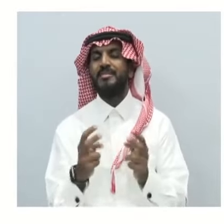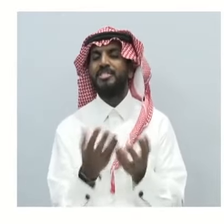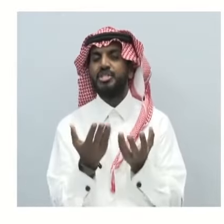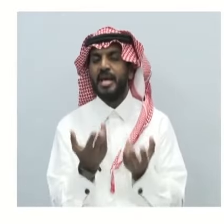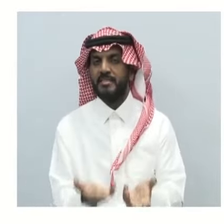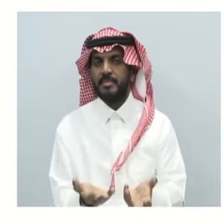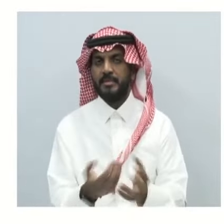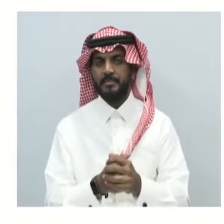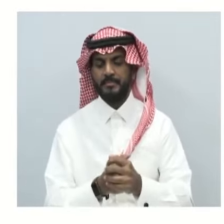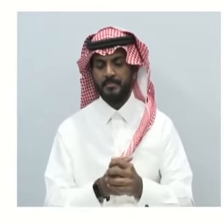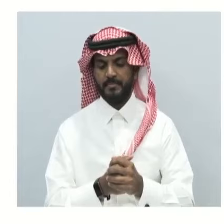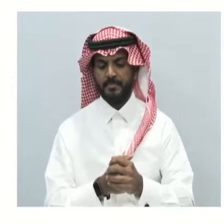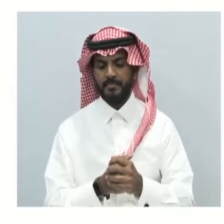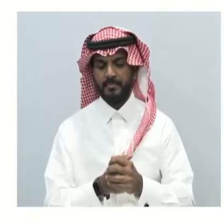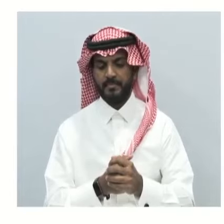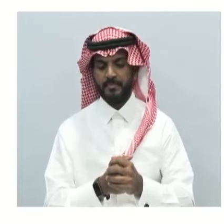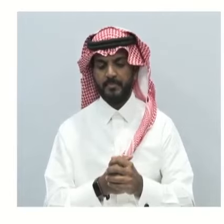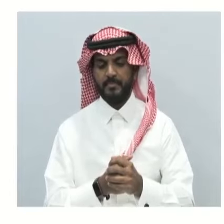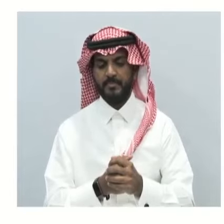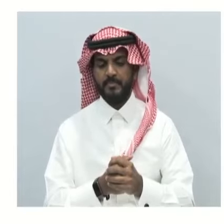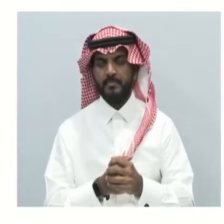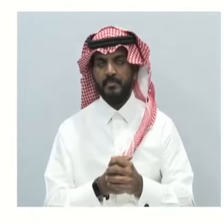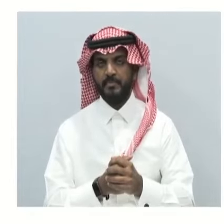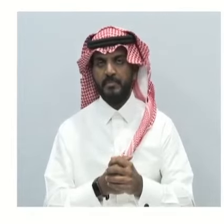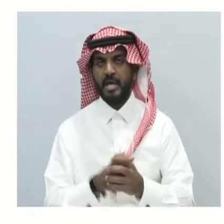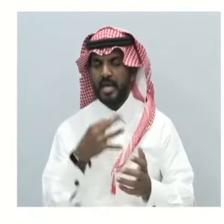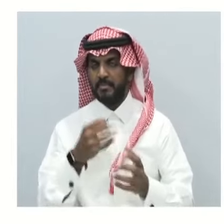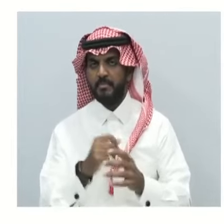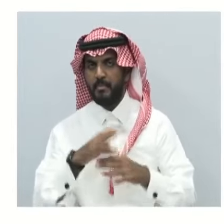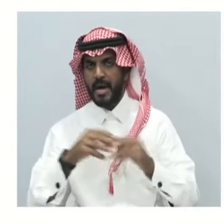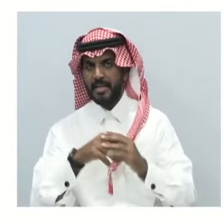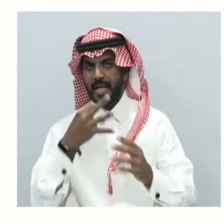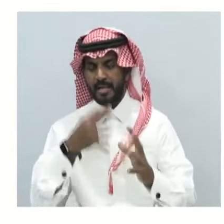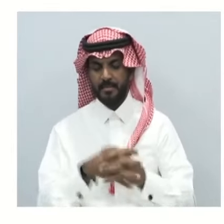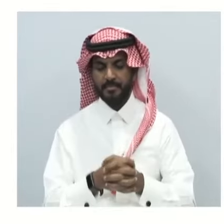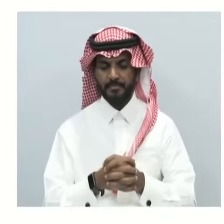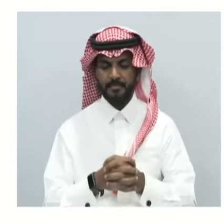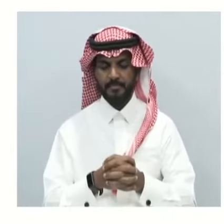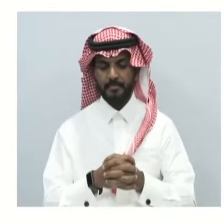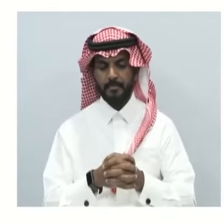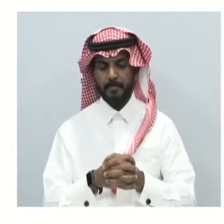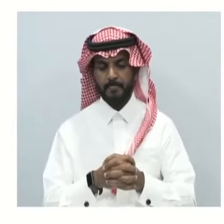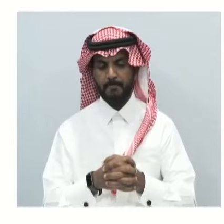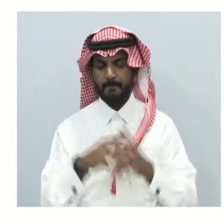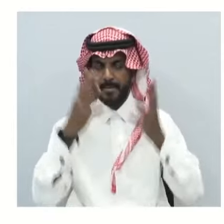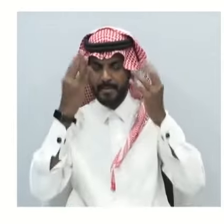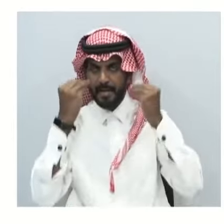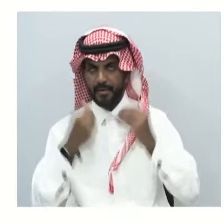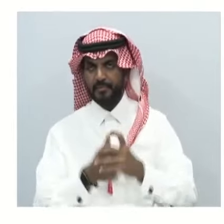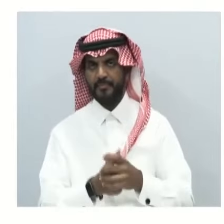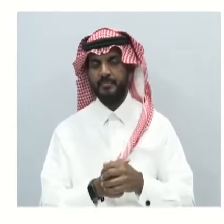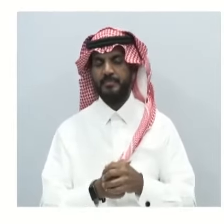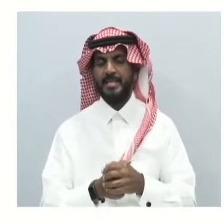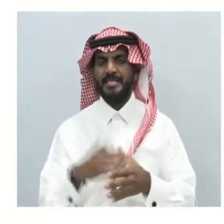خلال مهاره القراءه طالب وطالبه سوف نتطلع او سوف نتعرف على عدد من